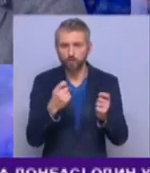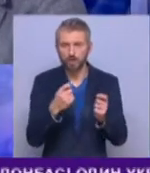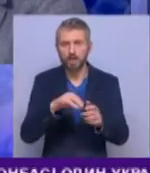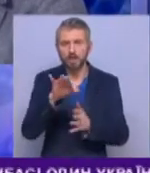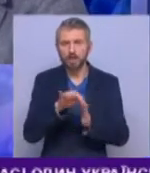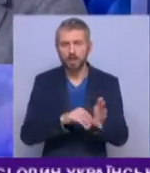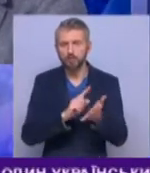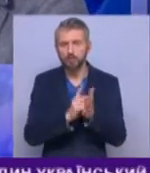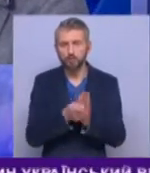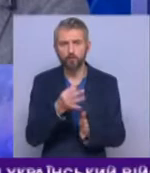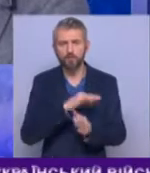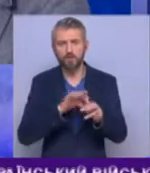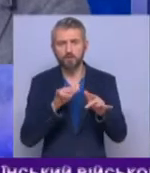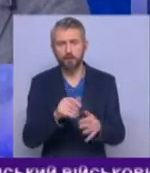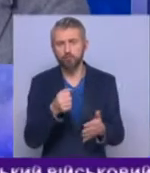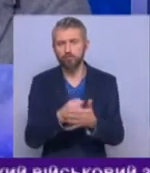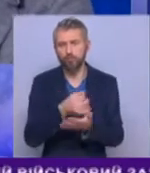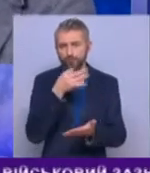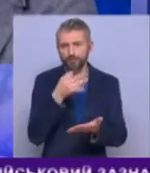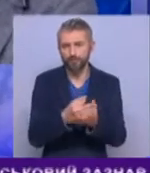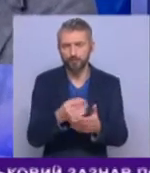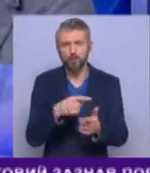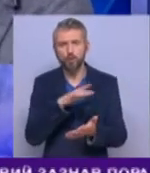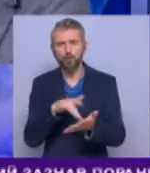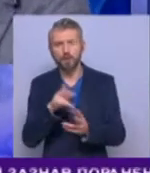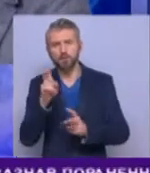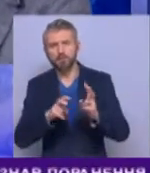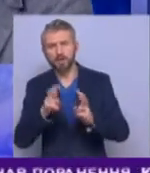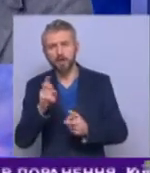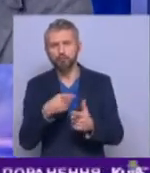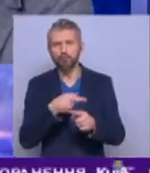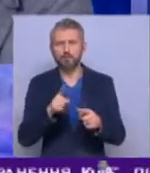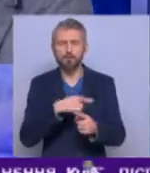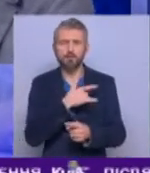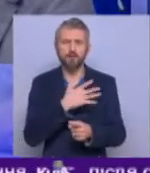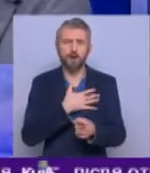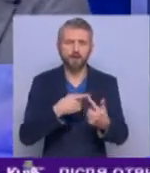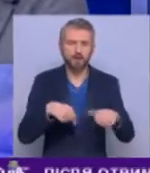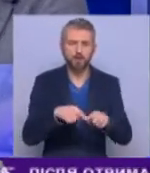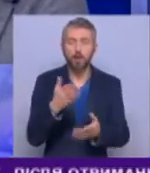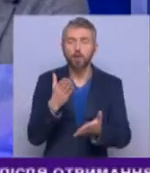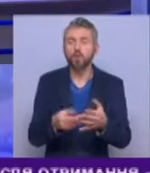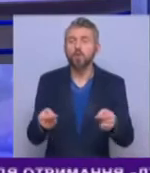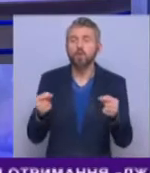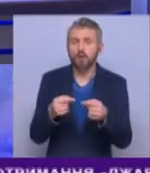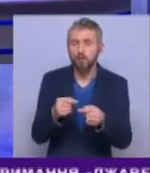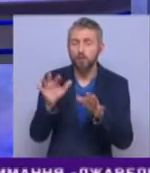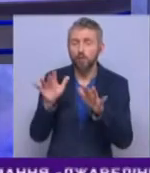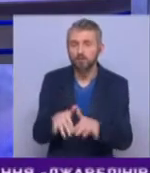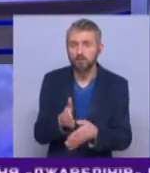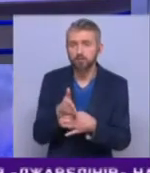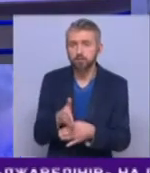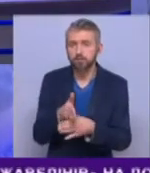зразу терміново вживає заходи до балансоутримувача. Чи це комунальне підприємство? Чи це приватний сектор? Хорошо, а якщо от конкретно от сніг